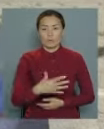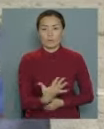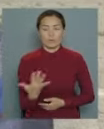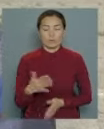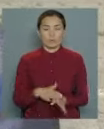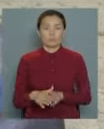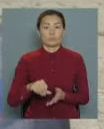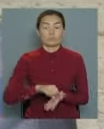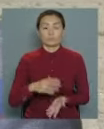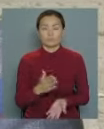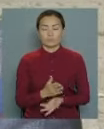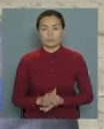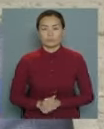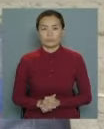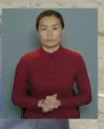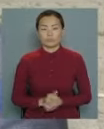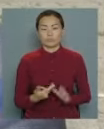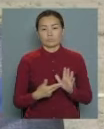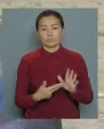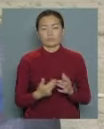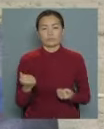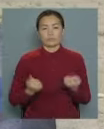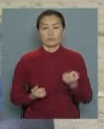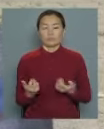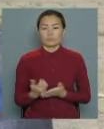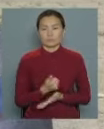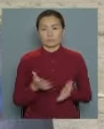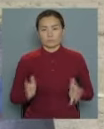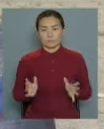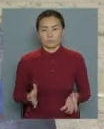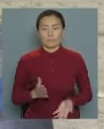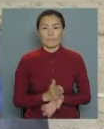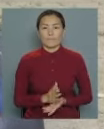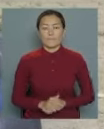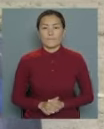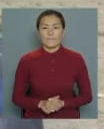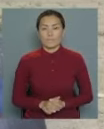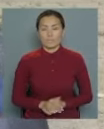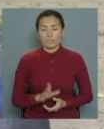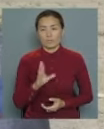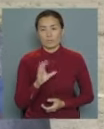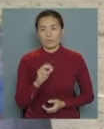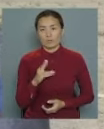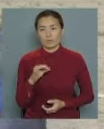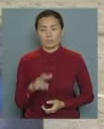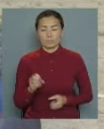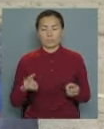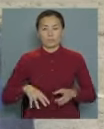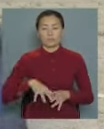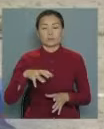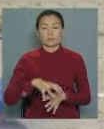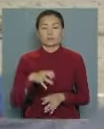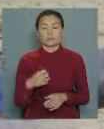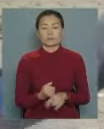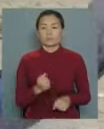толықтай қатысып, 8 техника бөлінді. Бағанадай тракторлер бар ол кезде. Мына вакуум, водовоз, арнайы өрт сөндіруге алып